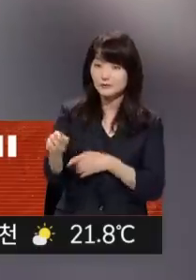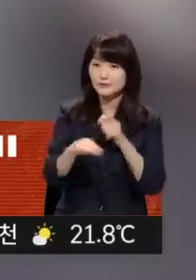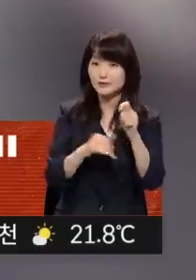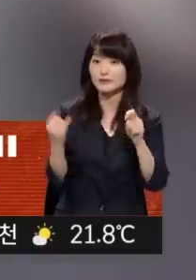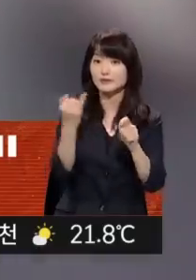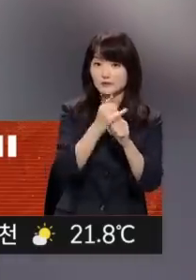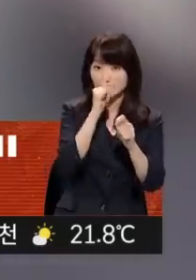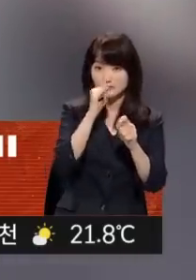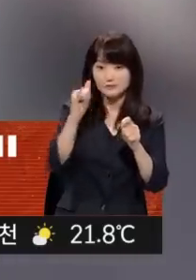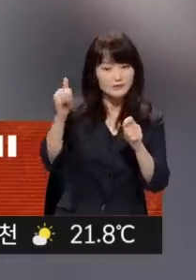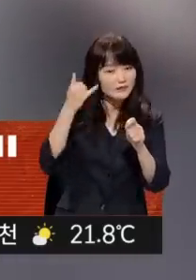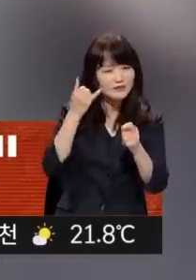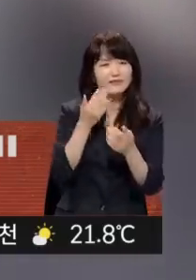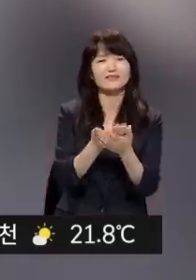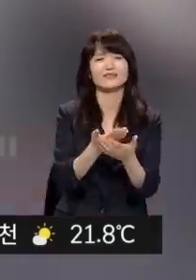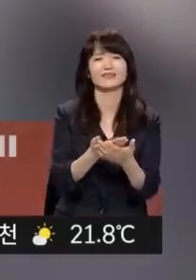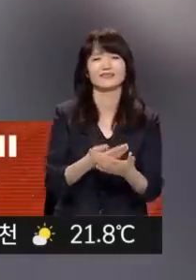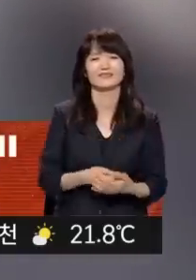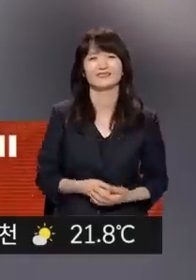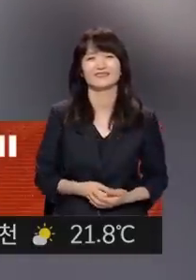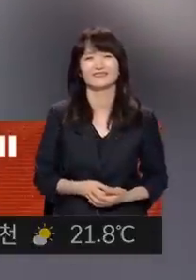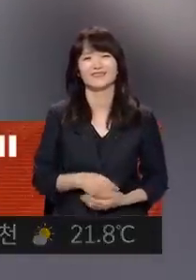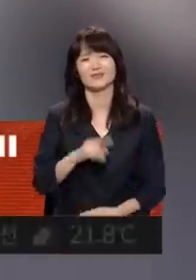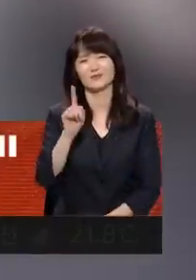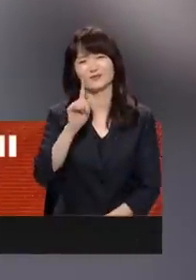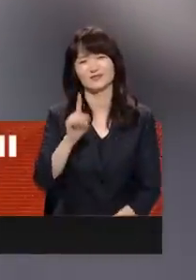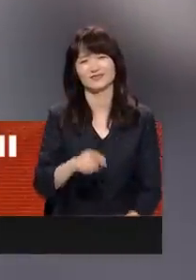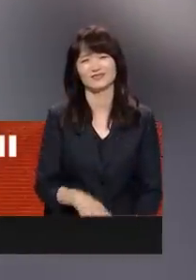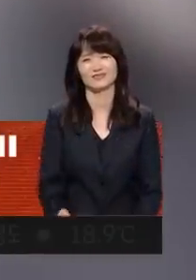있으면 연락 달라 이렇게 얘기를 했다는 겁니다 누리꾼들은